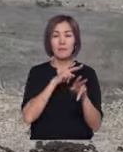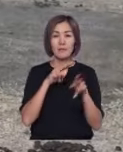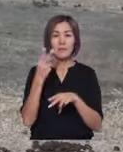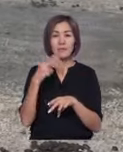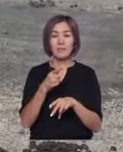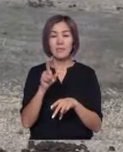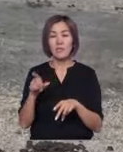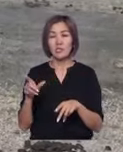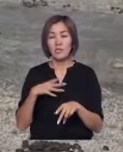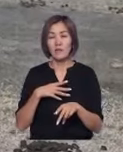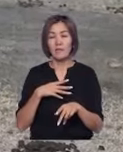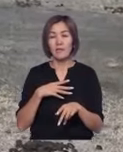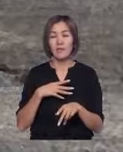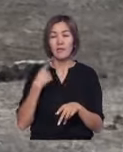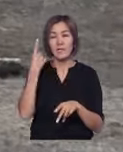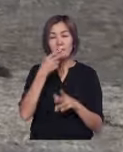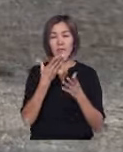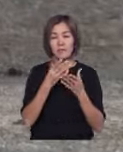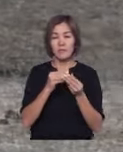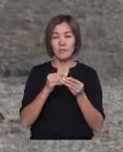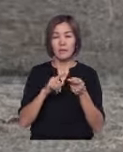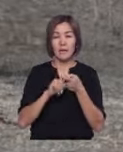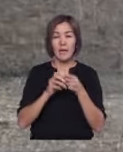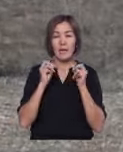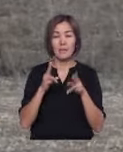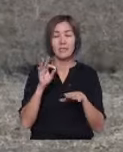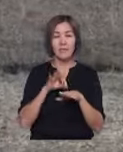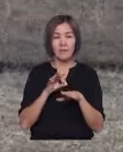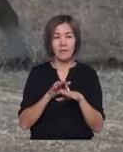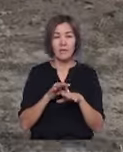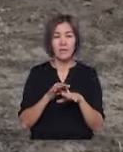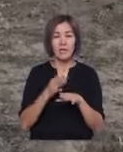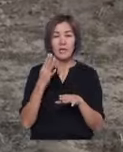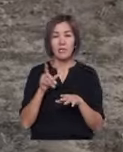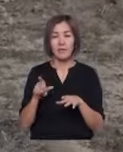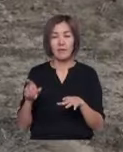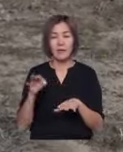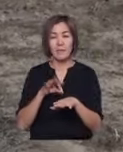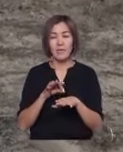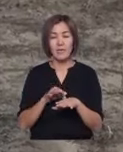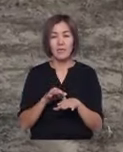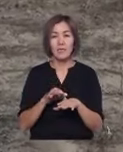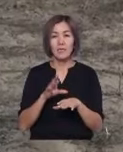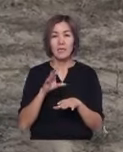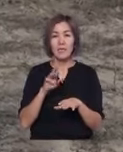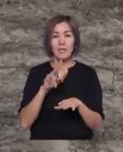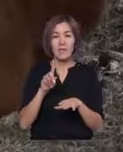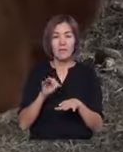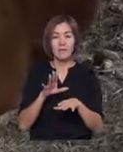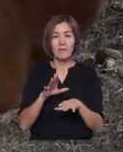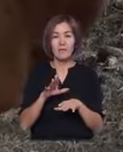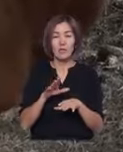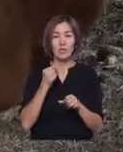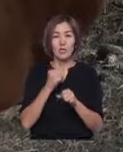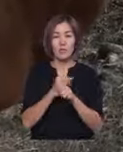21 человек, имевший контакт с потенциальным носителем опасной инфекции. А четверо больных, у которых подозревают сибирскую язву, находятся